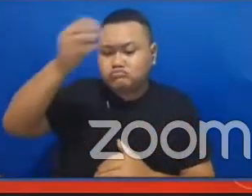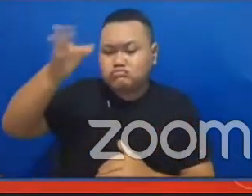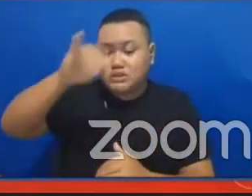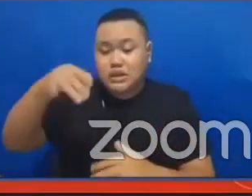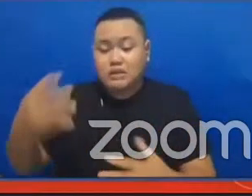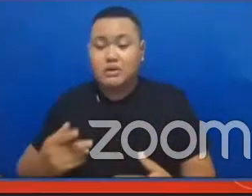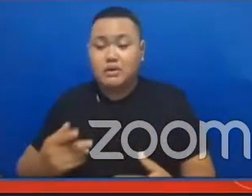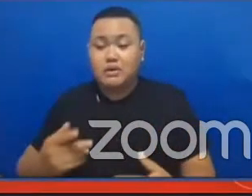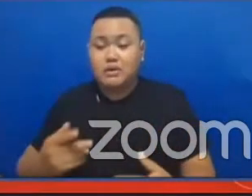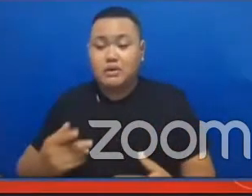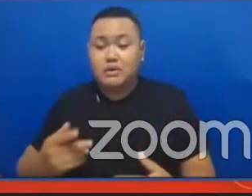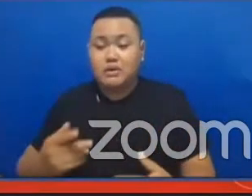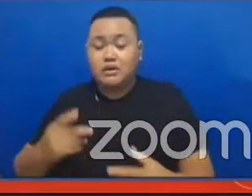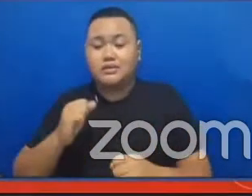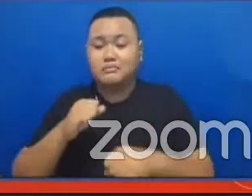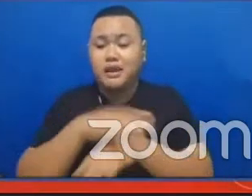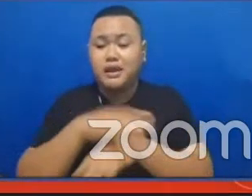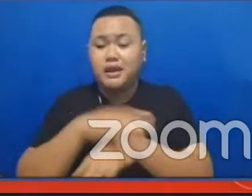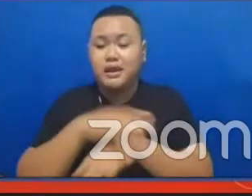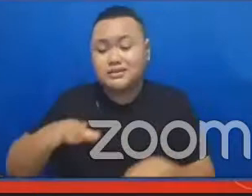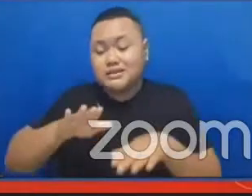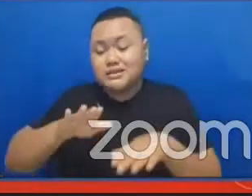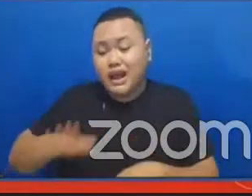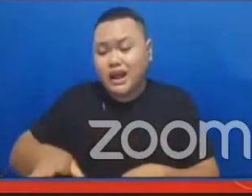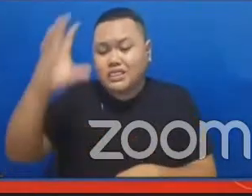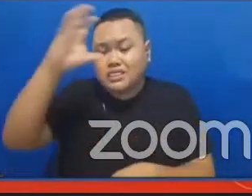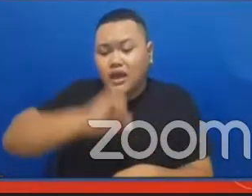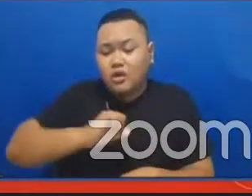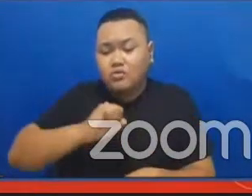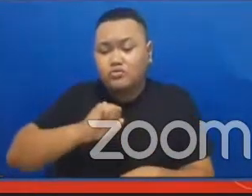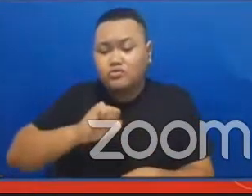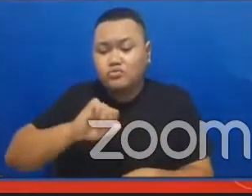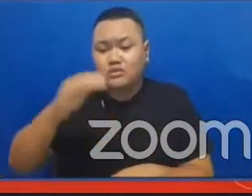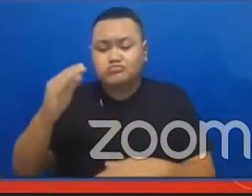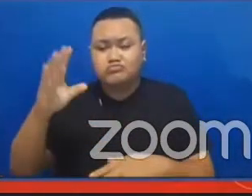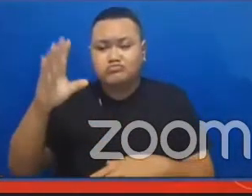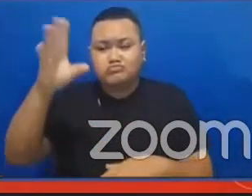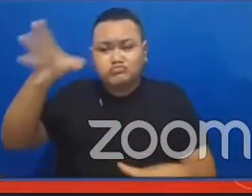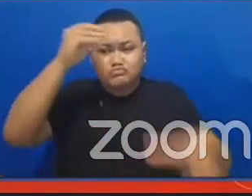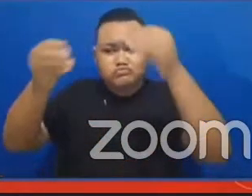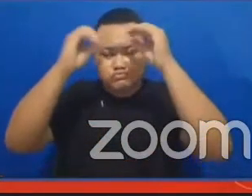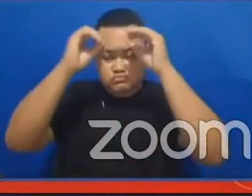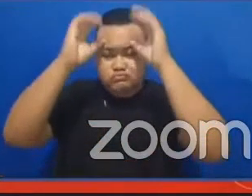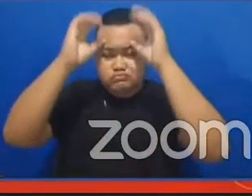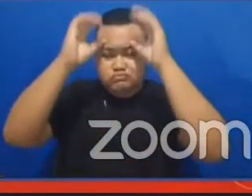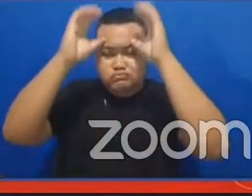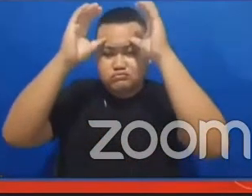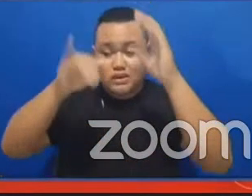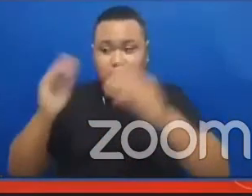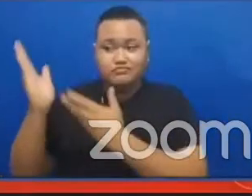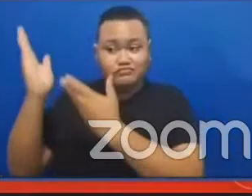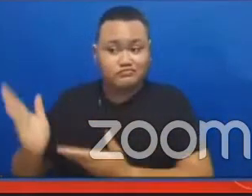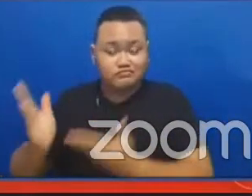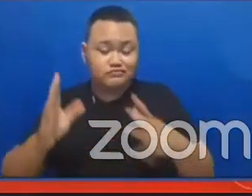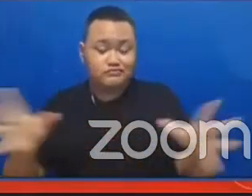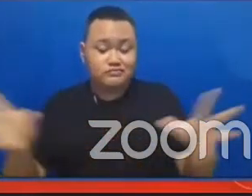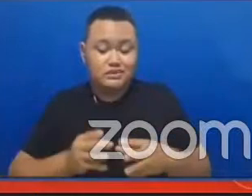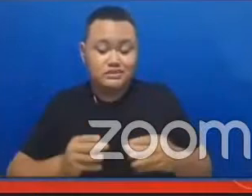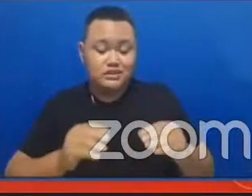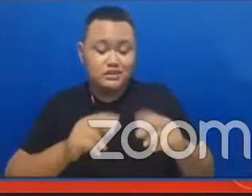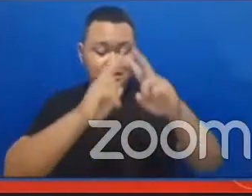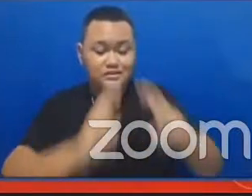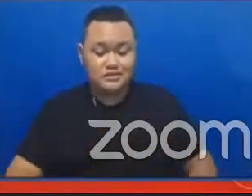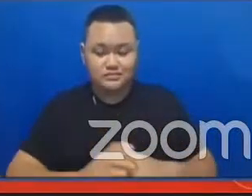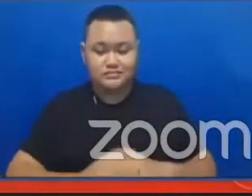itu lebih baik daripada pembelajaran menggunakan laboratorium real. Ini hasil riset Bapak Ibu. Jadi saya kira